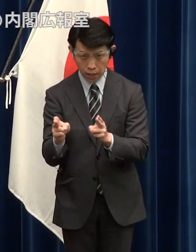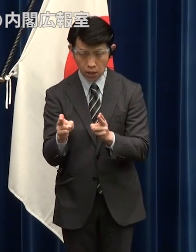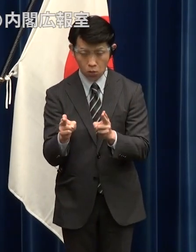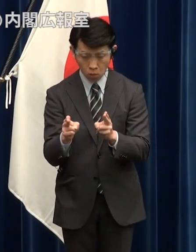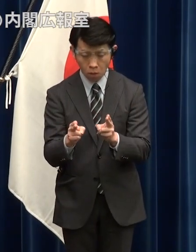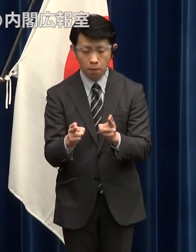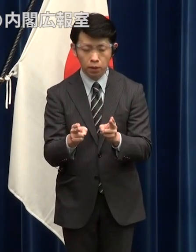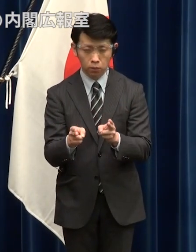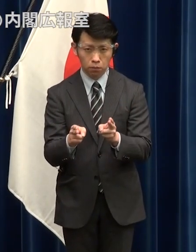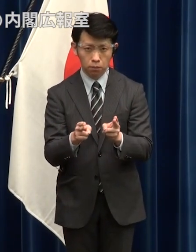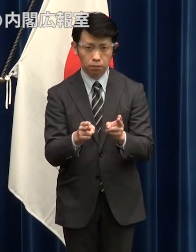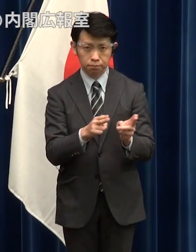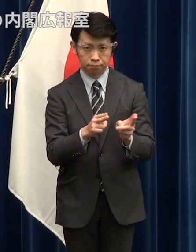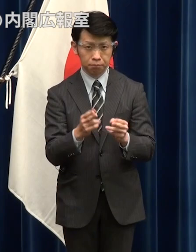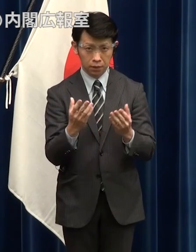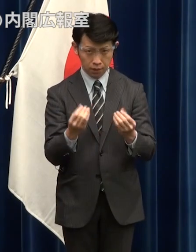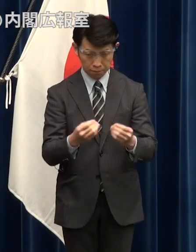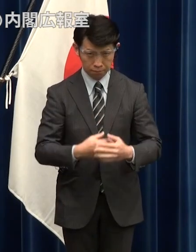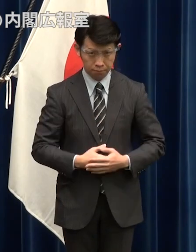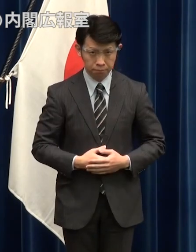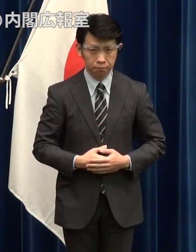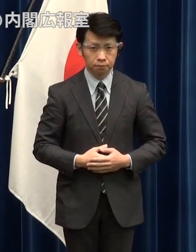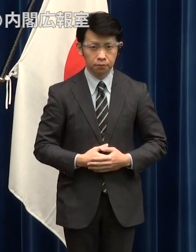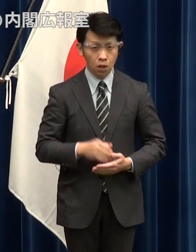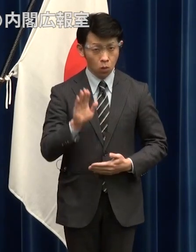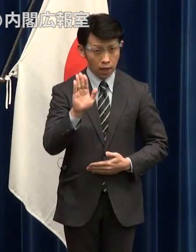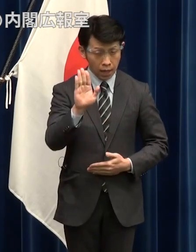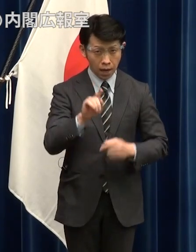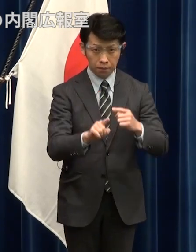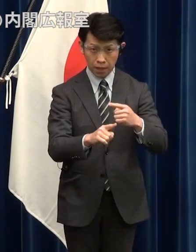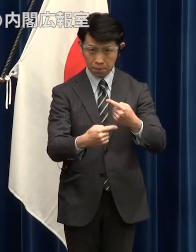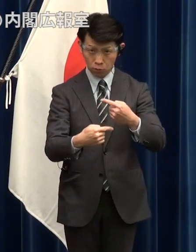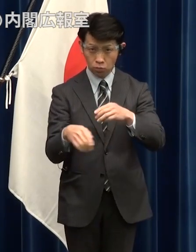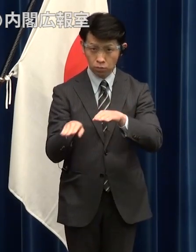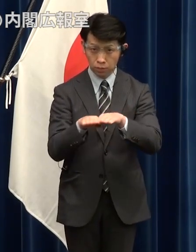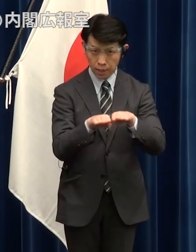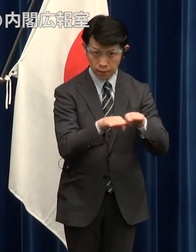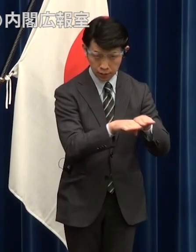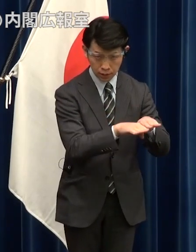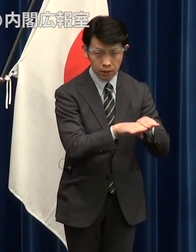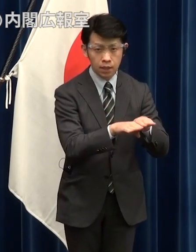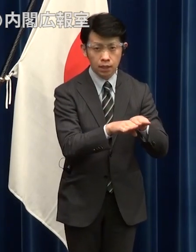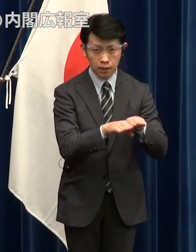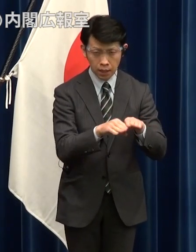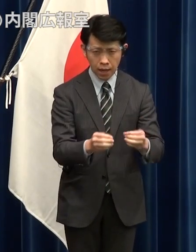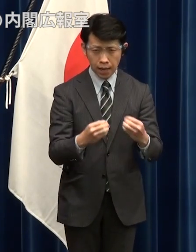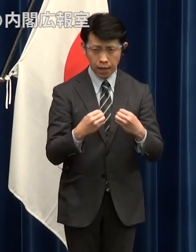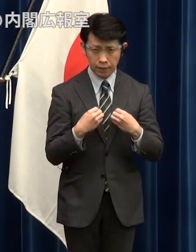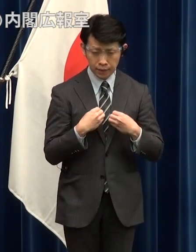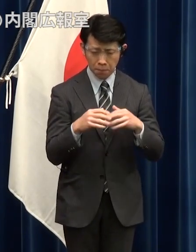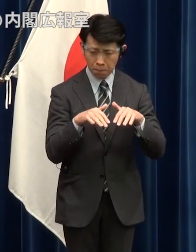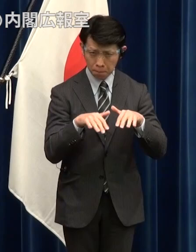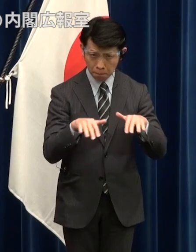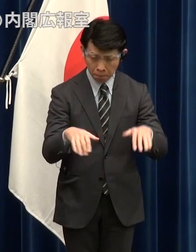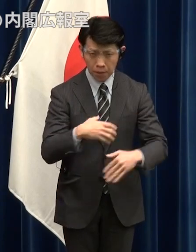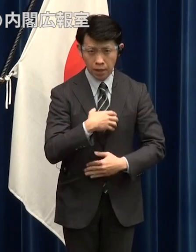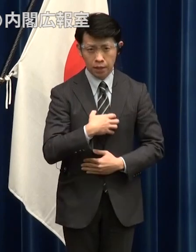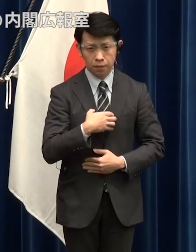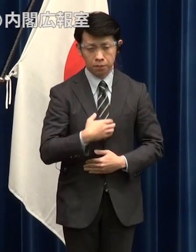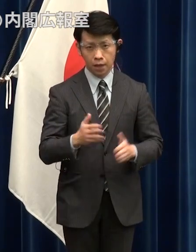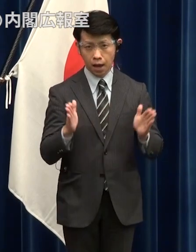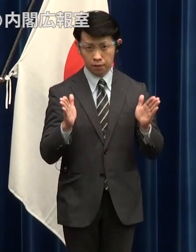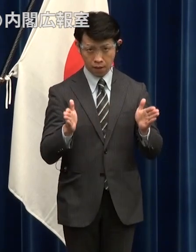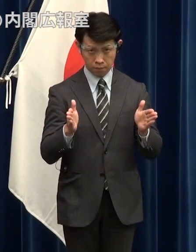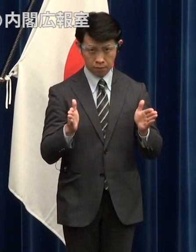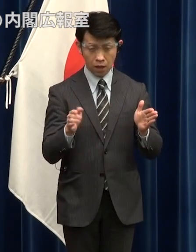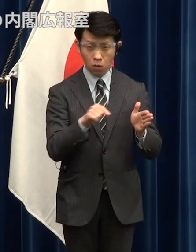まいります。これから年末年始、感染が拡大しやすい時期を迎えます。